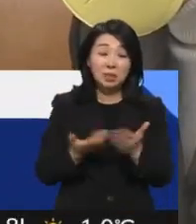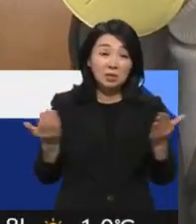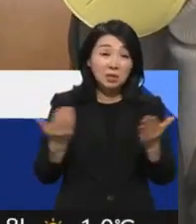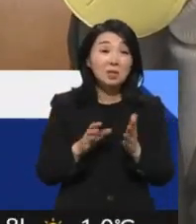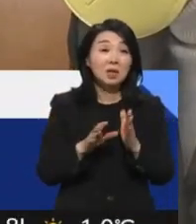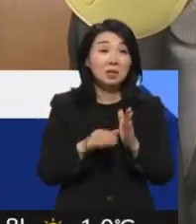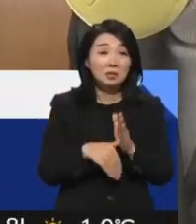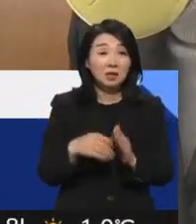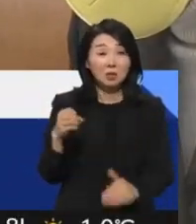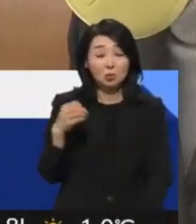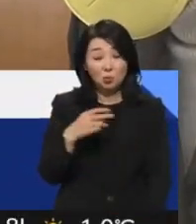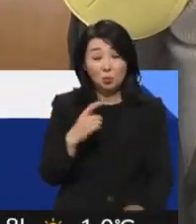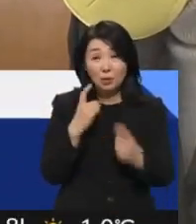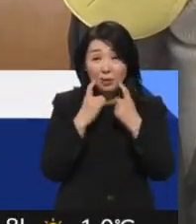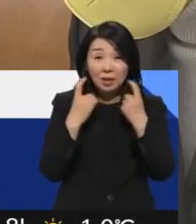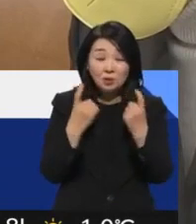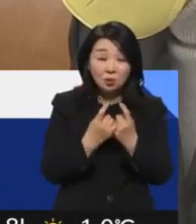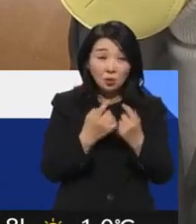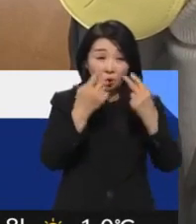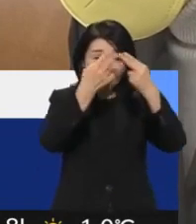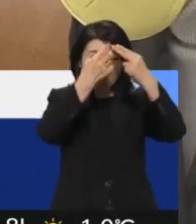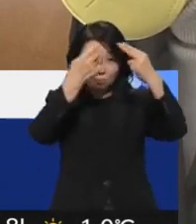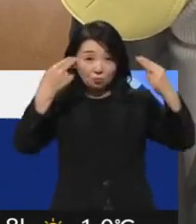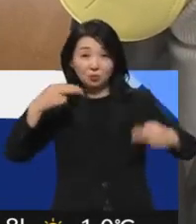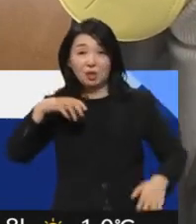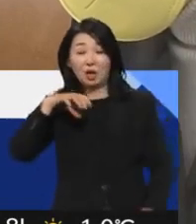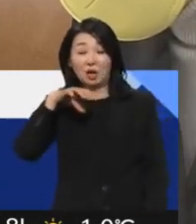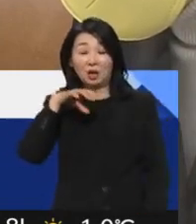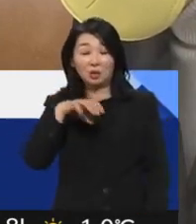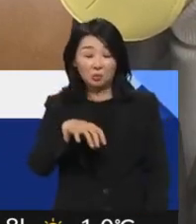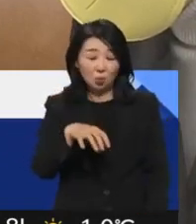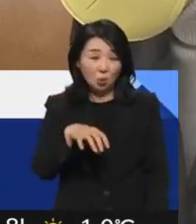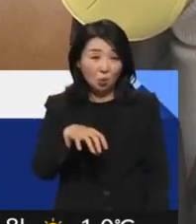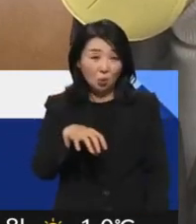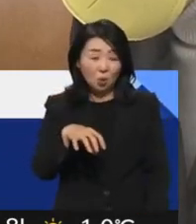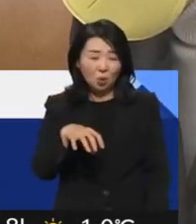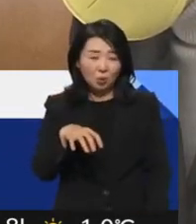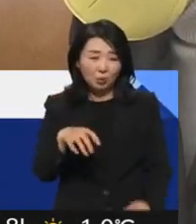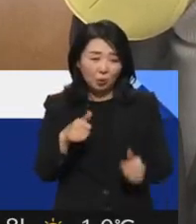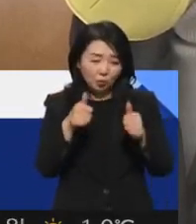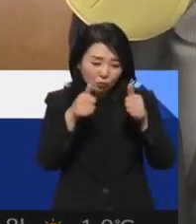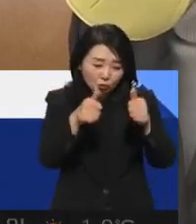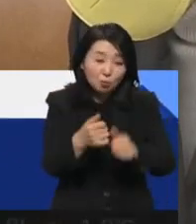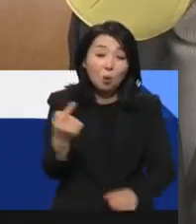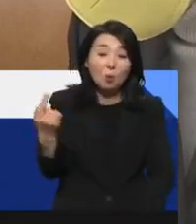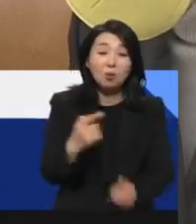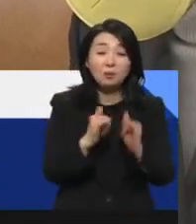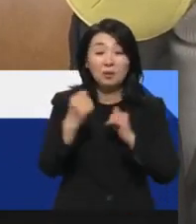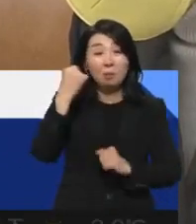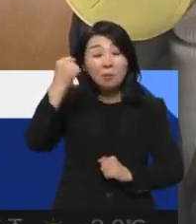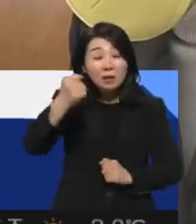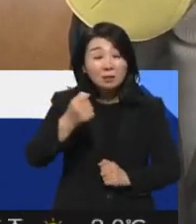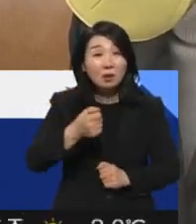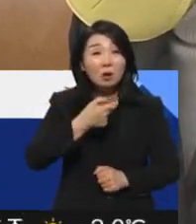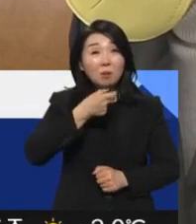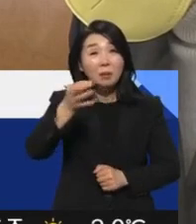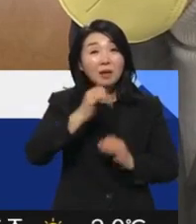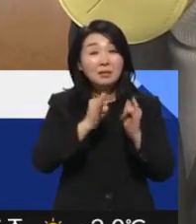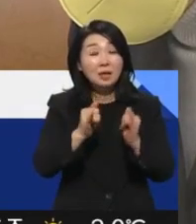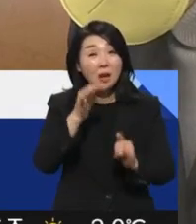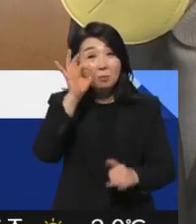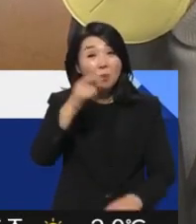근무하시면서 혹은 개인적으로 분향소에서 조민객들 앞에서 파이팅을 외치는 분 보신 적